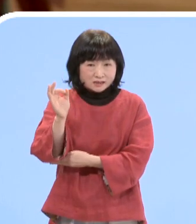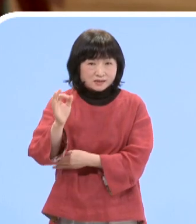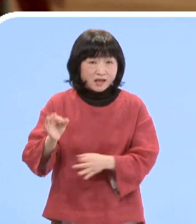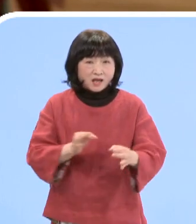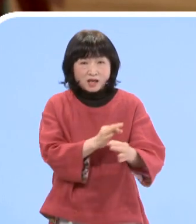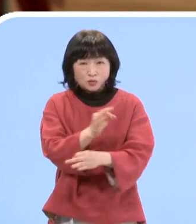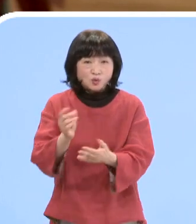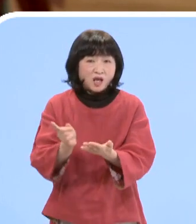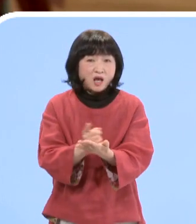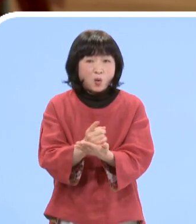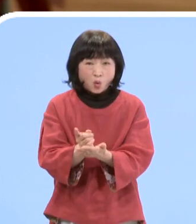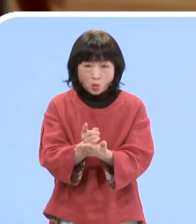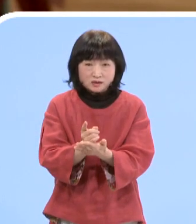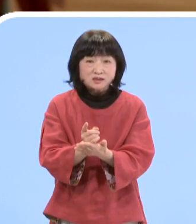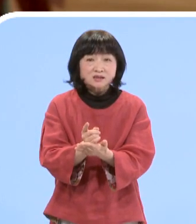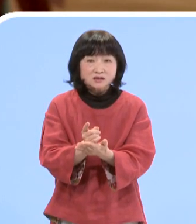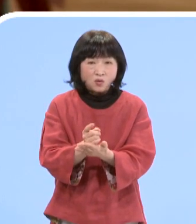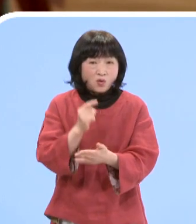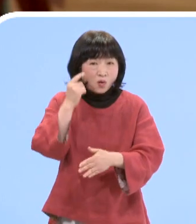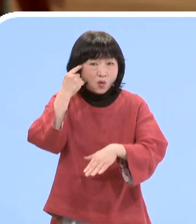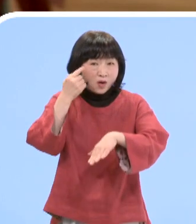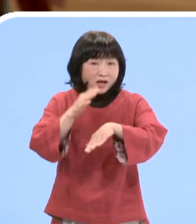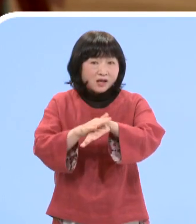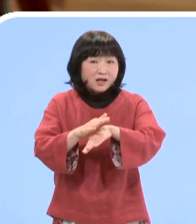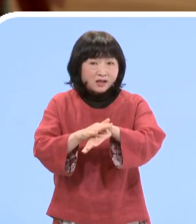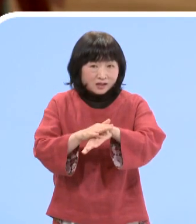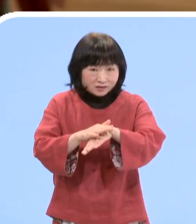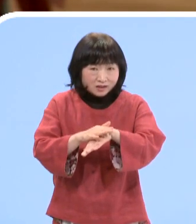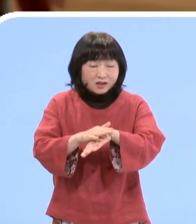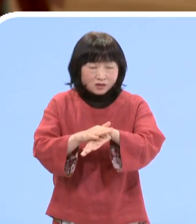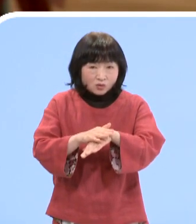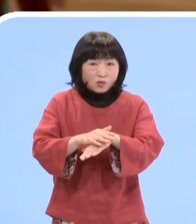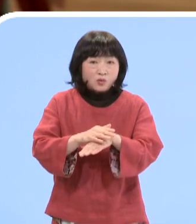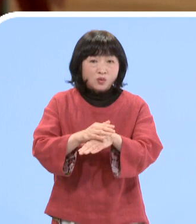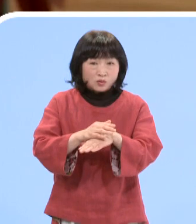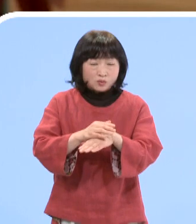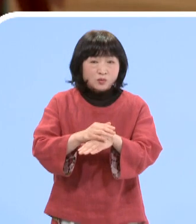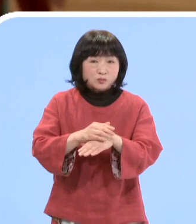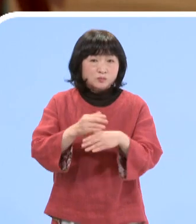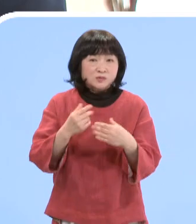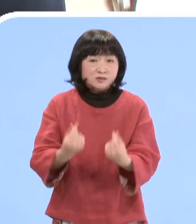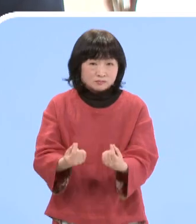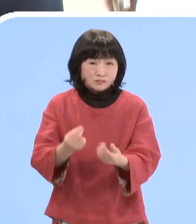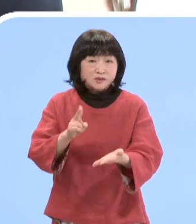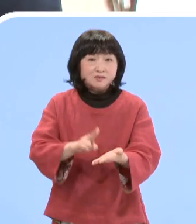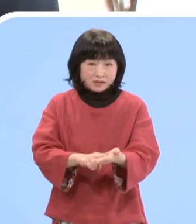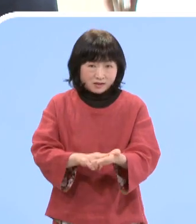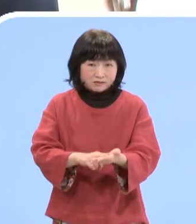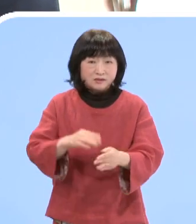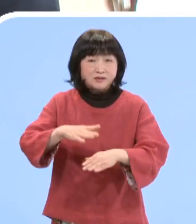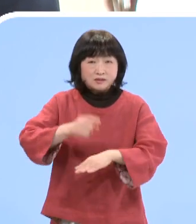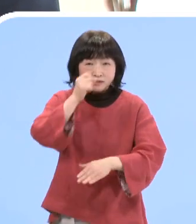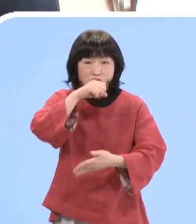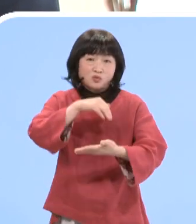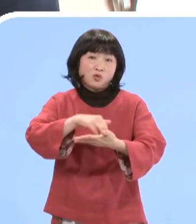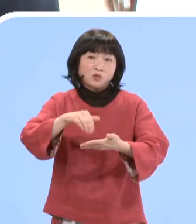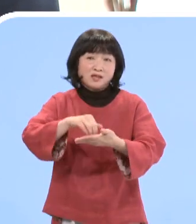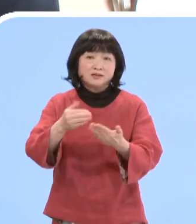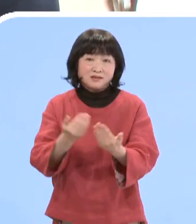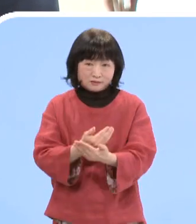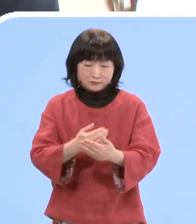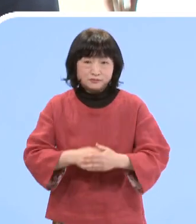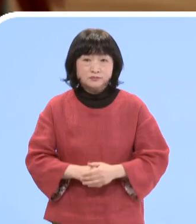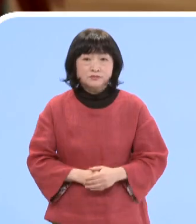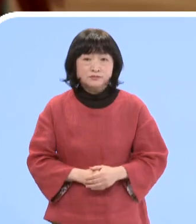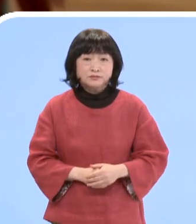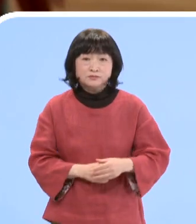という財政運営の枠組みを作ったんですが、はい、その枠組みに基づく最初の予算ということ